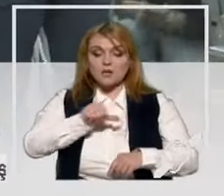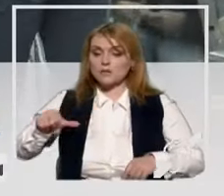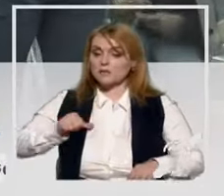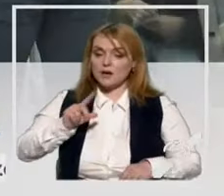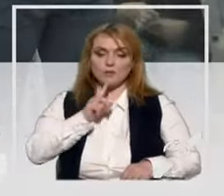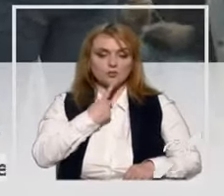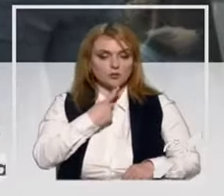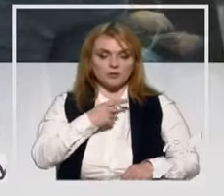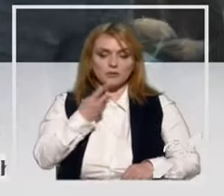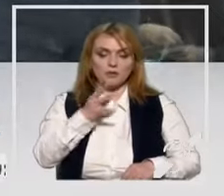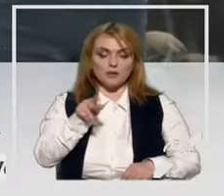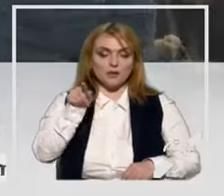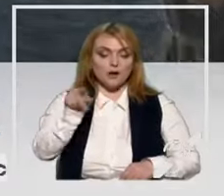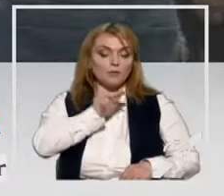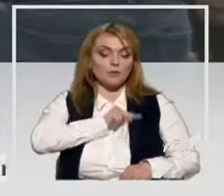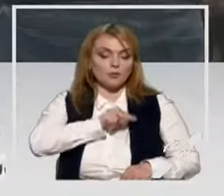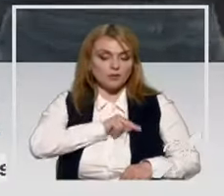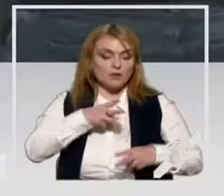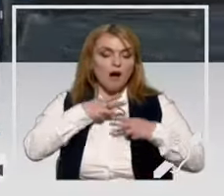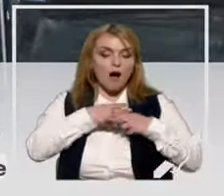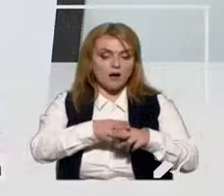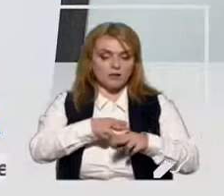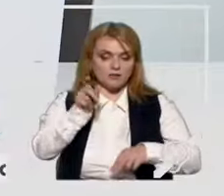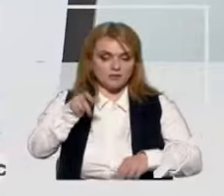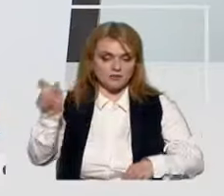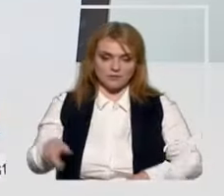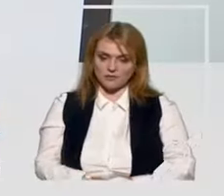timp record, fără a se întrerupe nicio zi emisia postului.